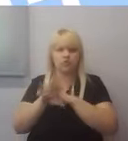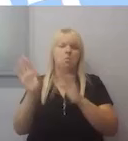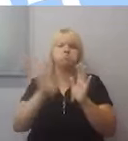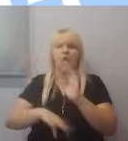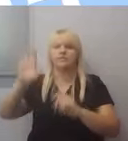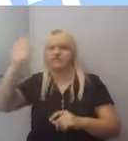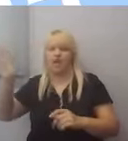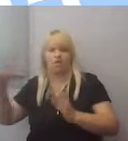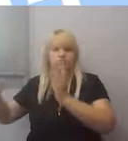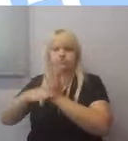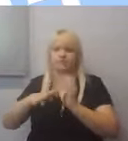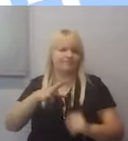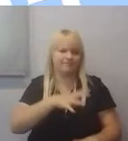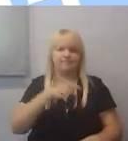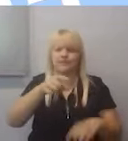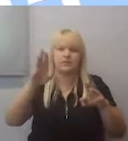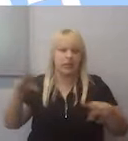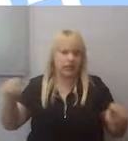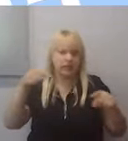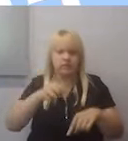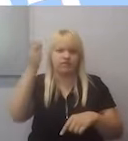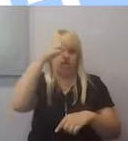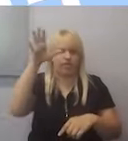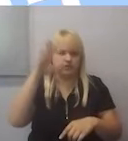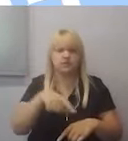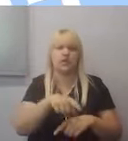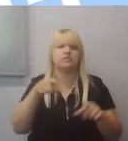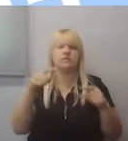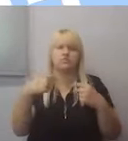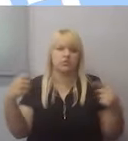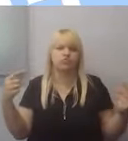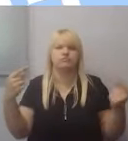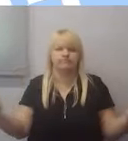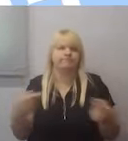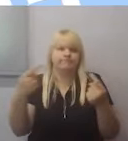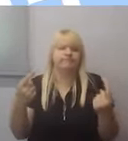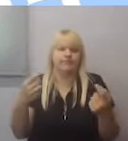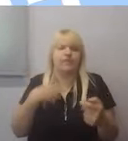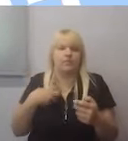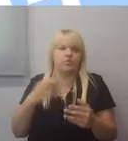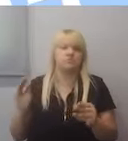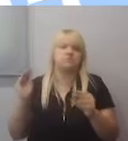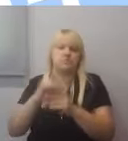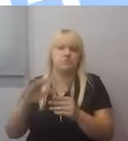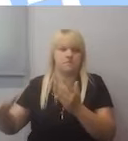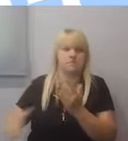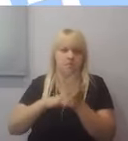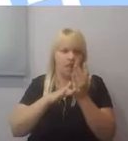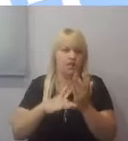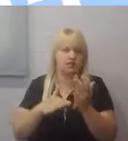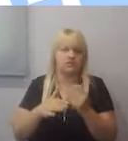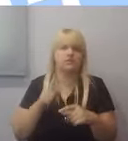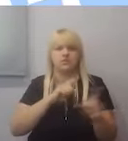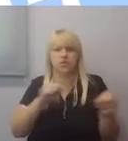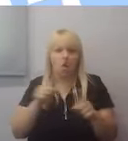tāpēc ka šeit ir ministrija šeit ir vēstniecība šeit ir kritiskā infrastruktūra attiecīgi tāpēc ir vajadzīgs tas par paresor kaut kāds koordinācijas